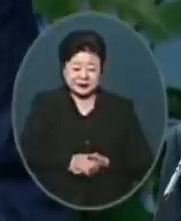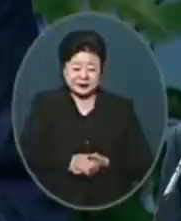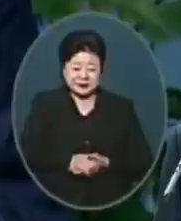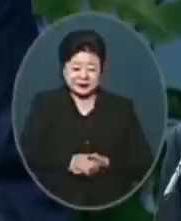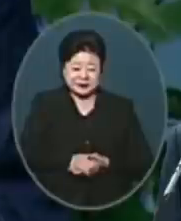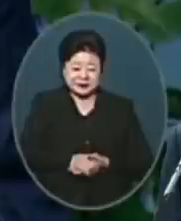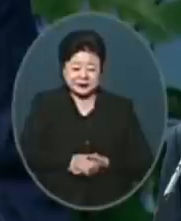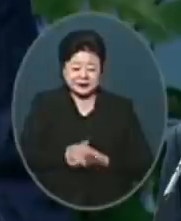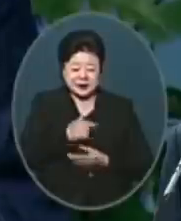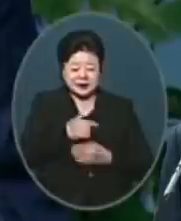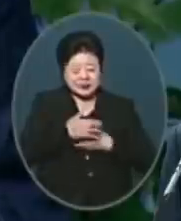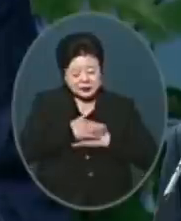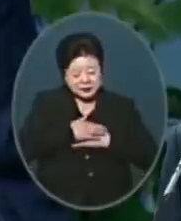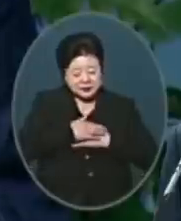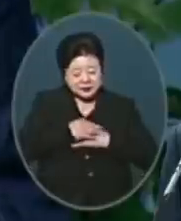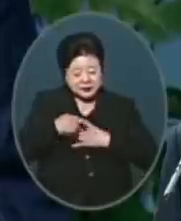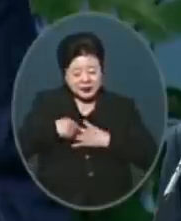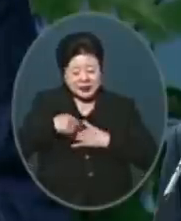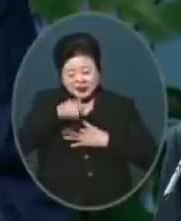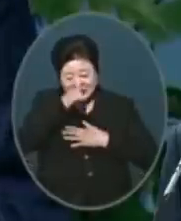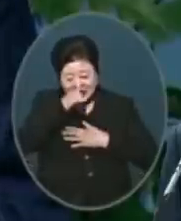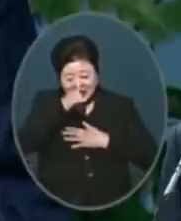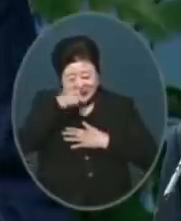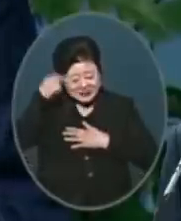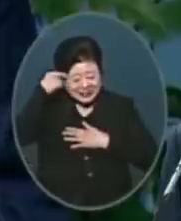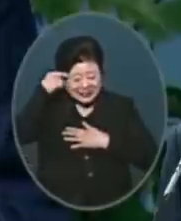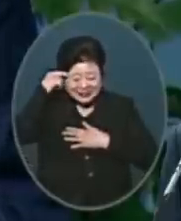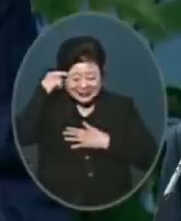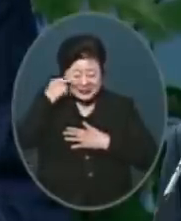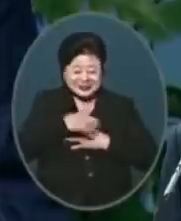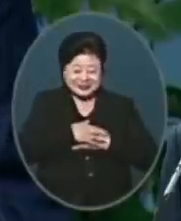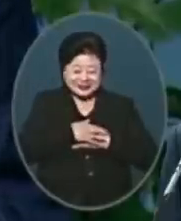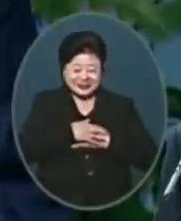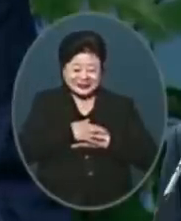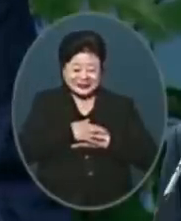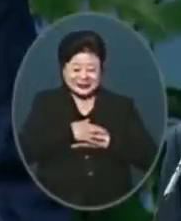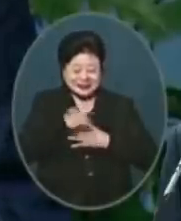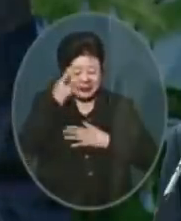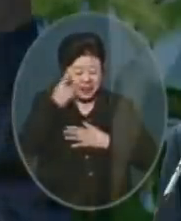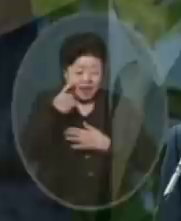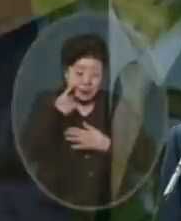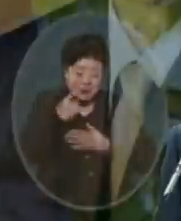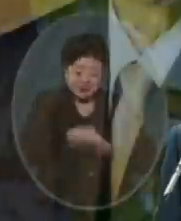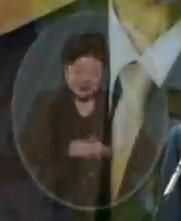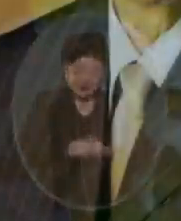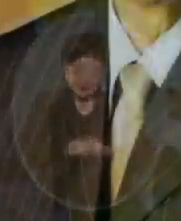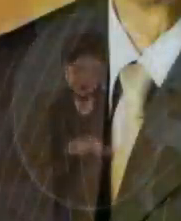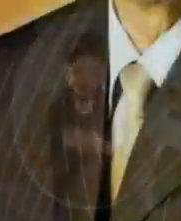가슴에 연결되어 있다고 상상을 해보십시오.